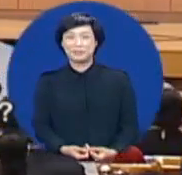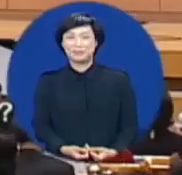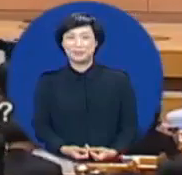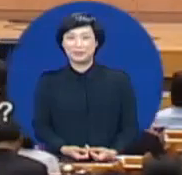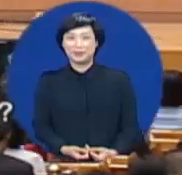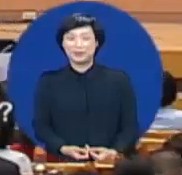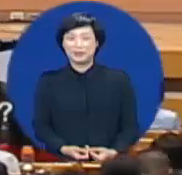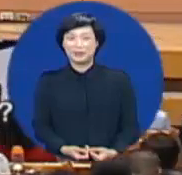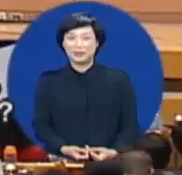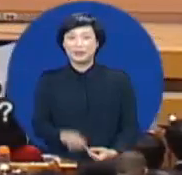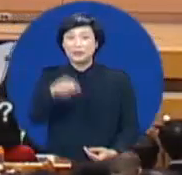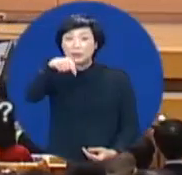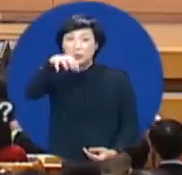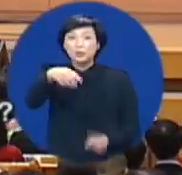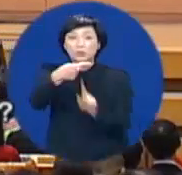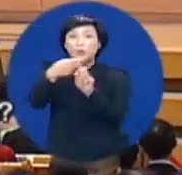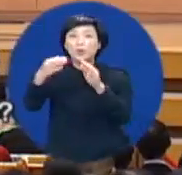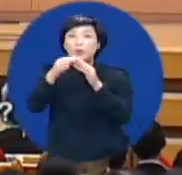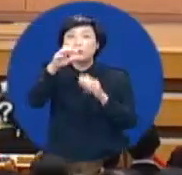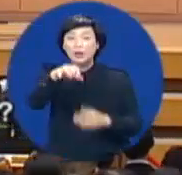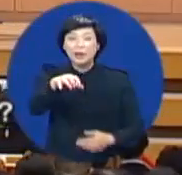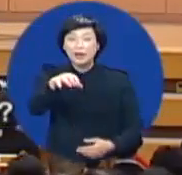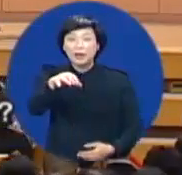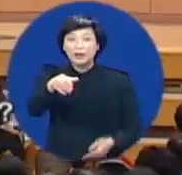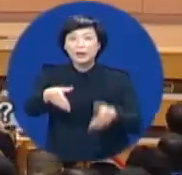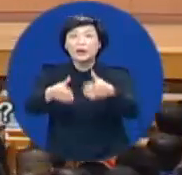이 교회가 어디서 생겼나?